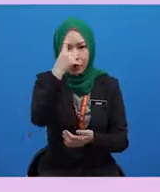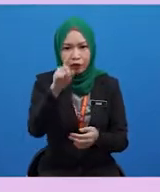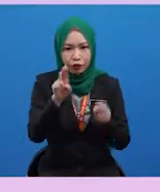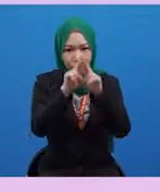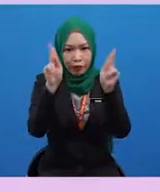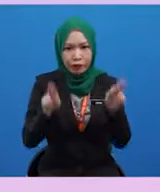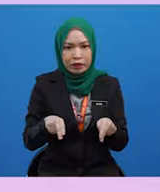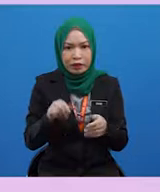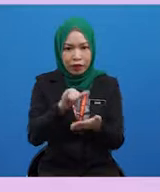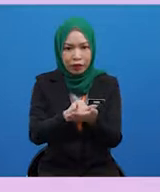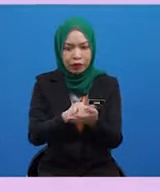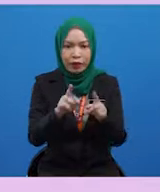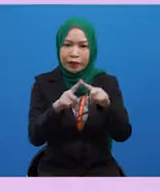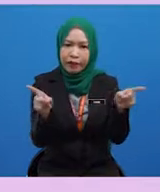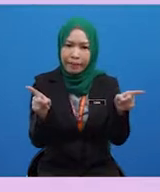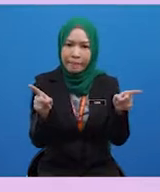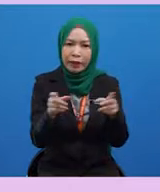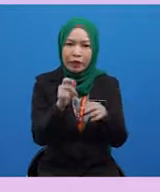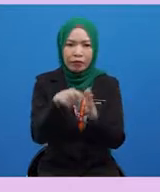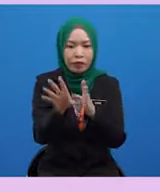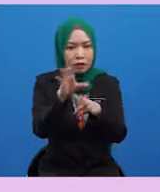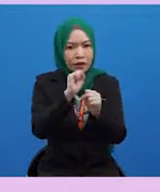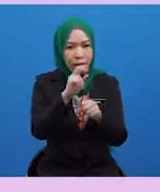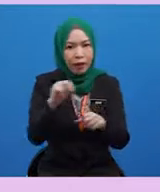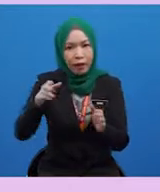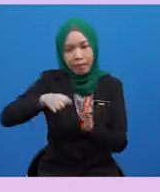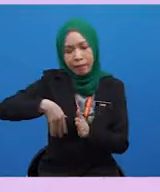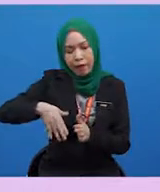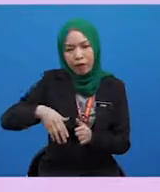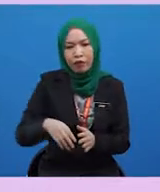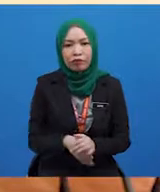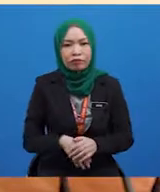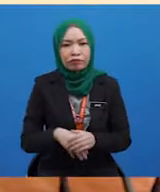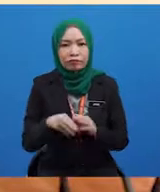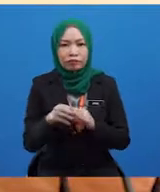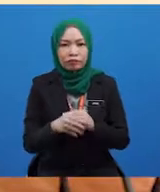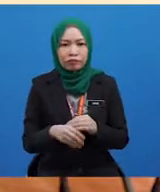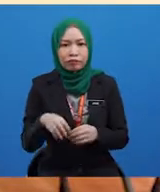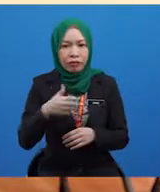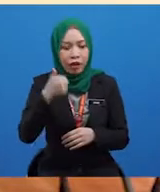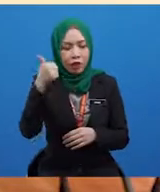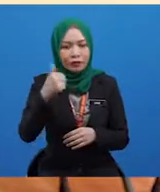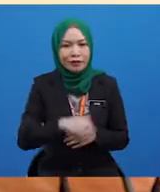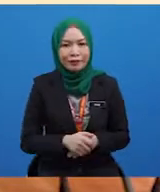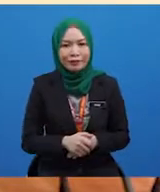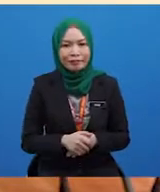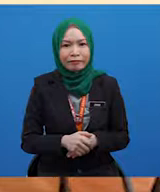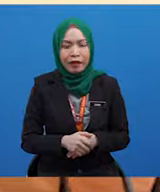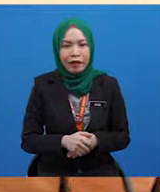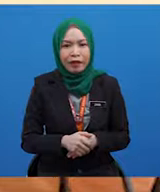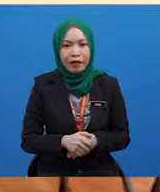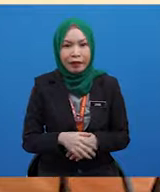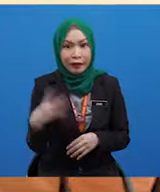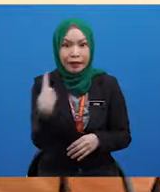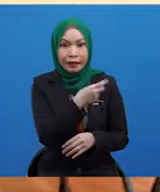Namun begitu, prestasinya masih belum cemerlang. Kita beralih pula kepada penanda